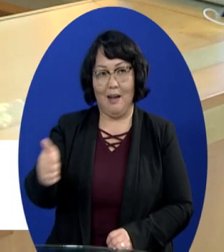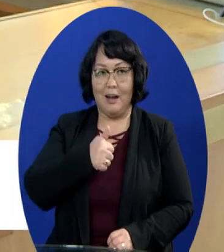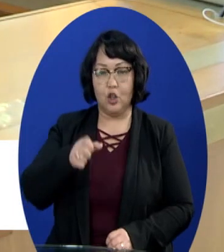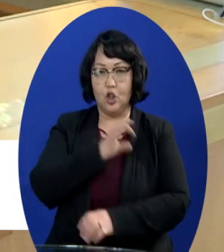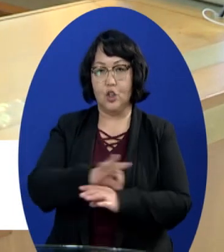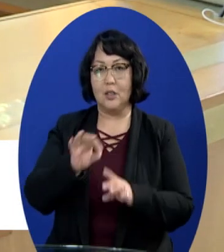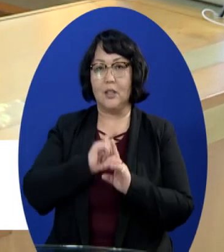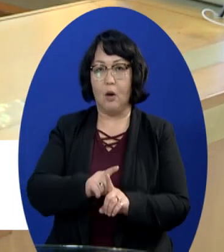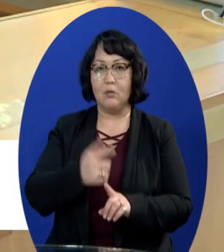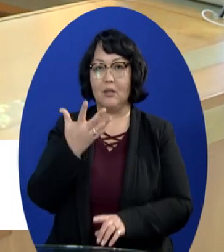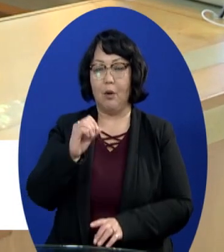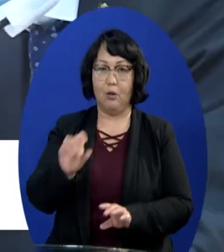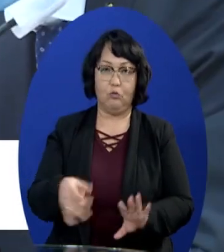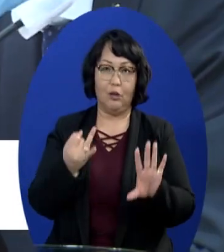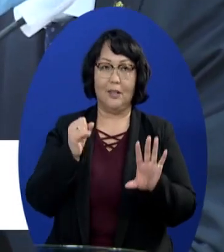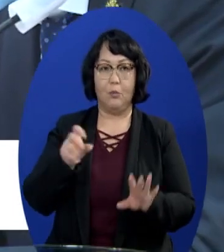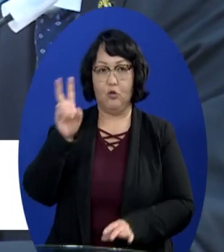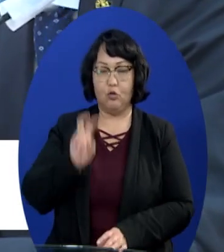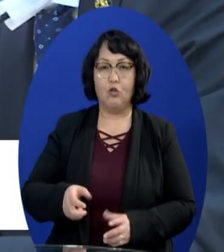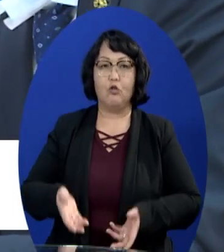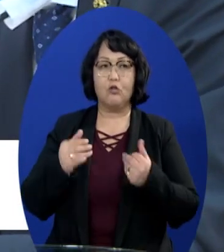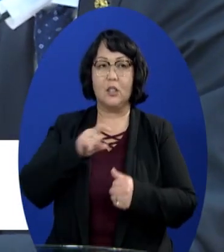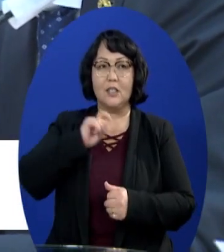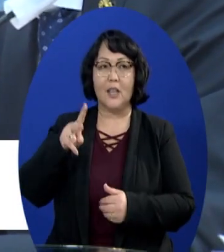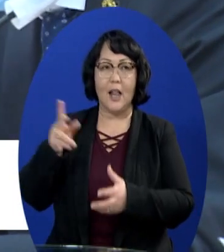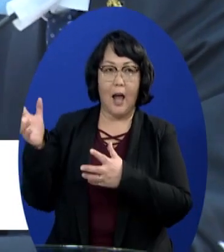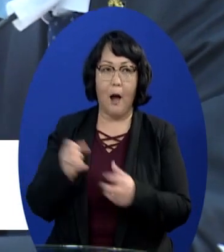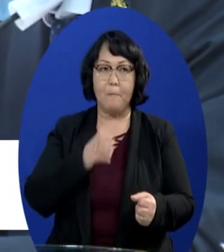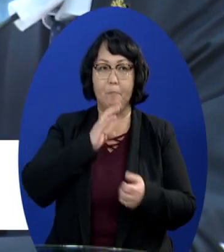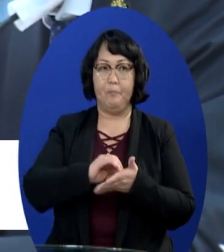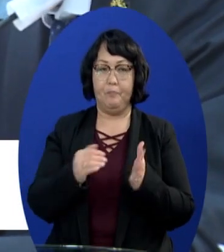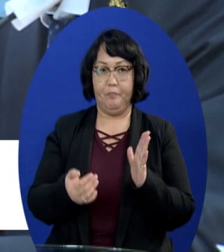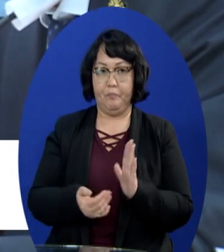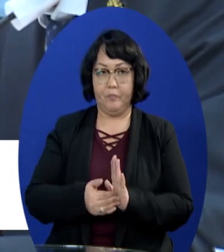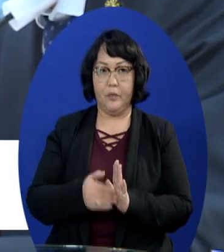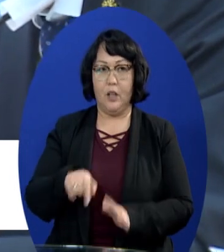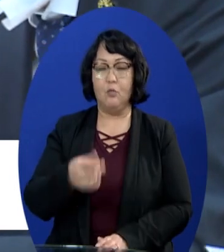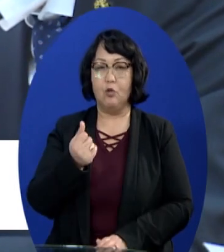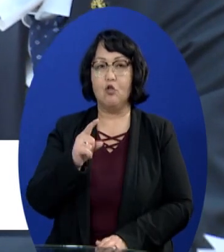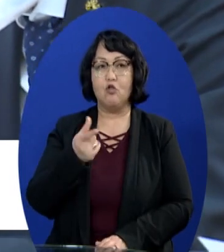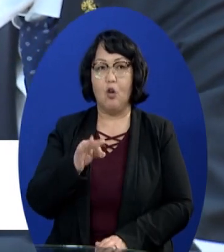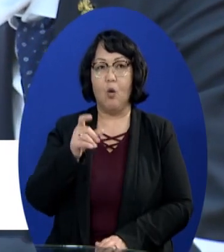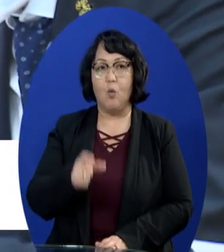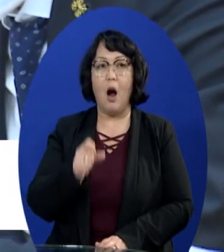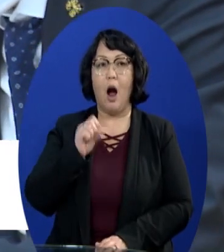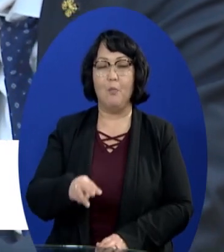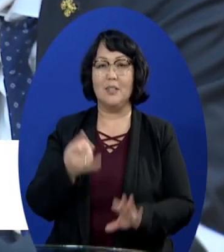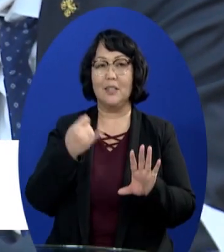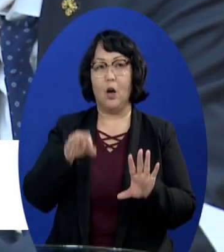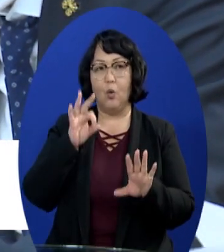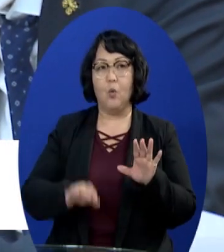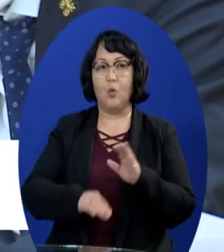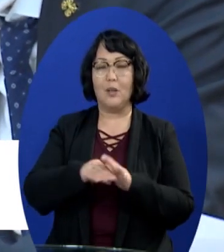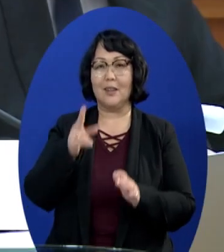хүрээнд 50.7 сая амрикийн долларын хөнгөлөлттэй зээл авахар төлөвлөж байна. Дээр хөрөнгийг хүн амын 60 хүртэлх хувийг